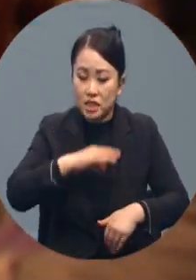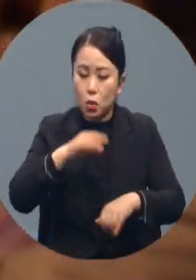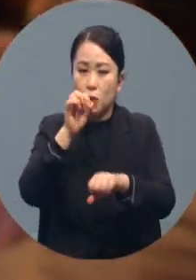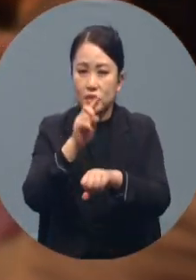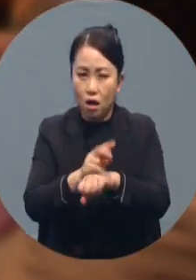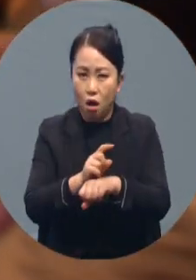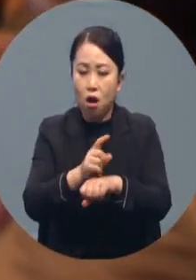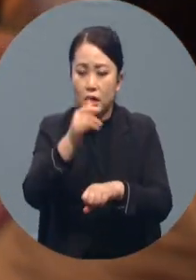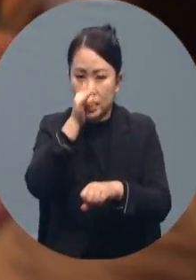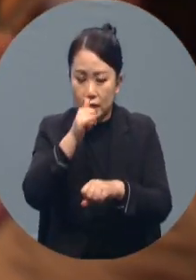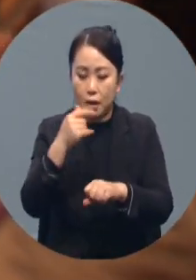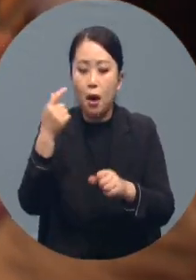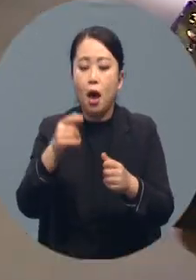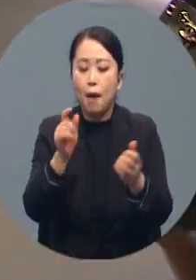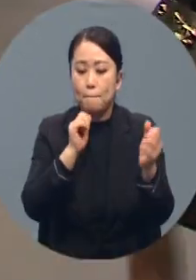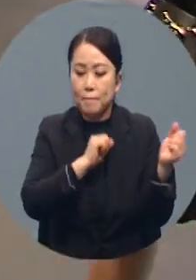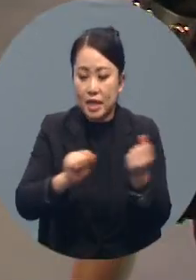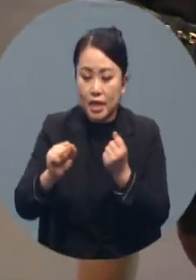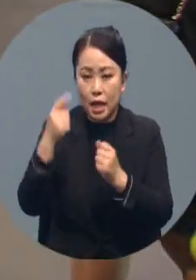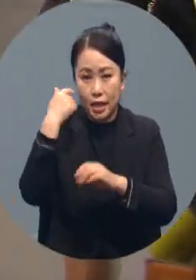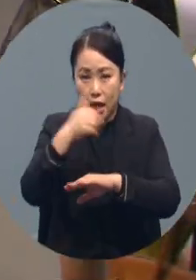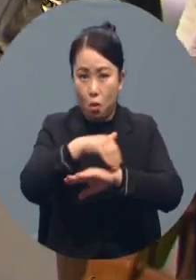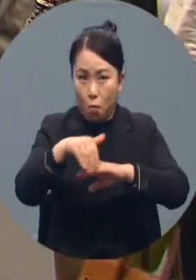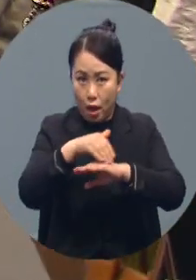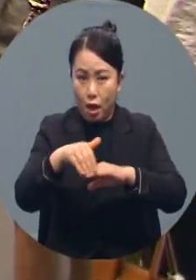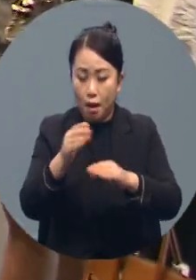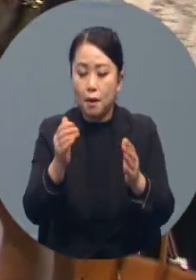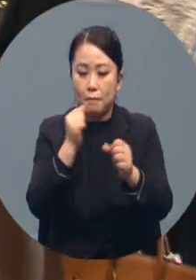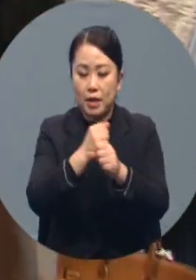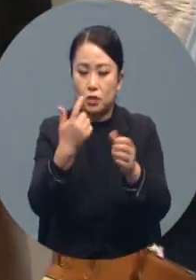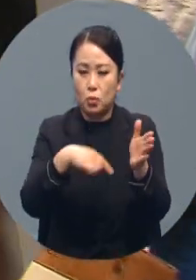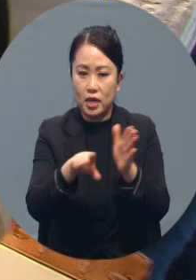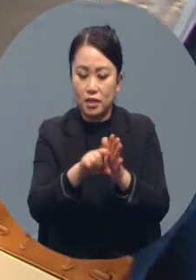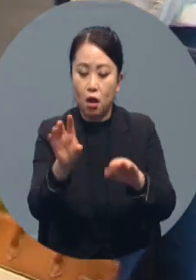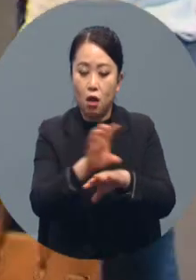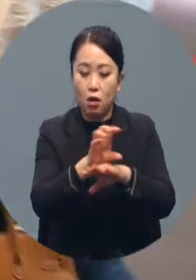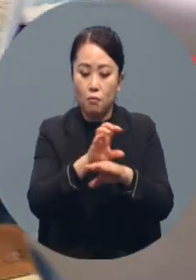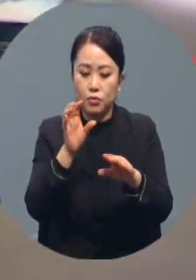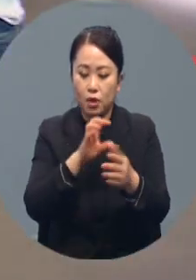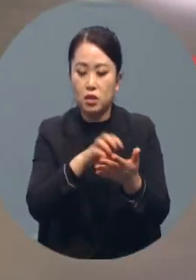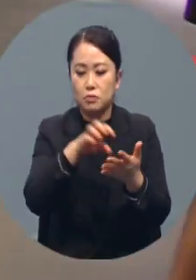피난 계획 수립을 위해 컴퓨터 시뮬레이션 등을 통한 정량적